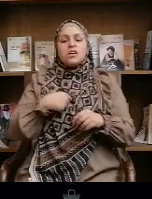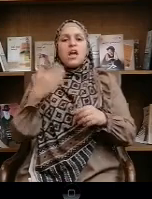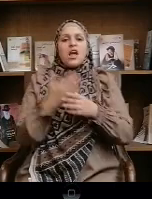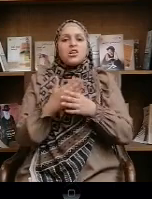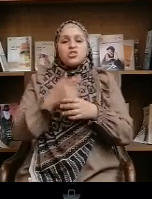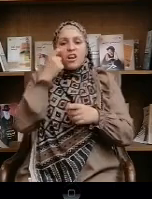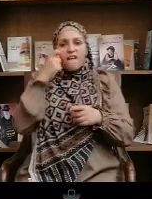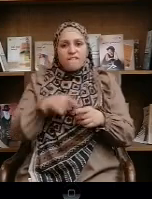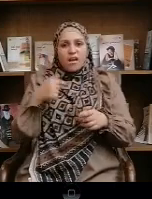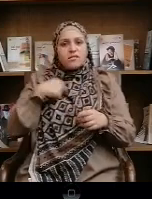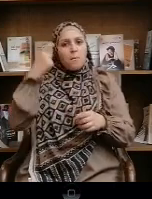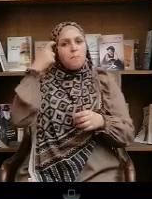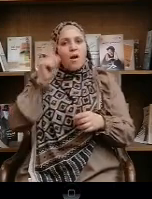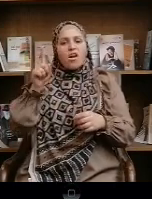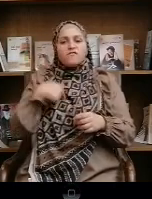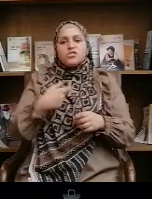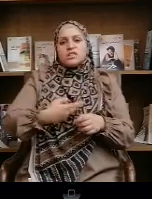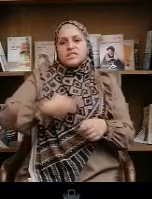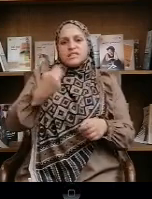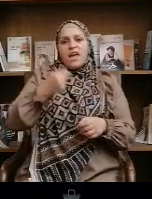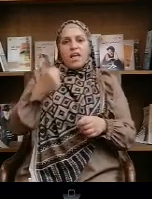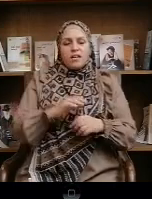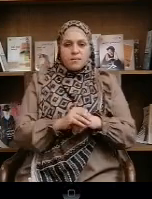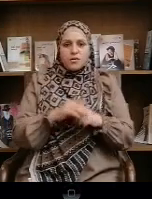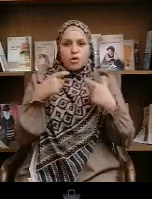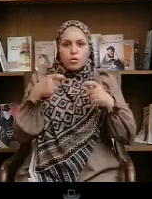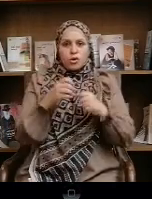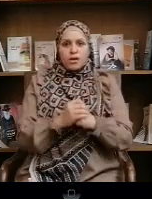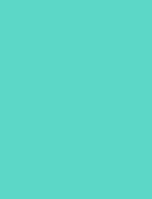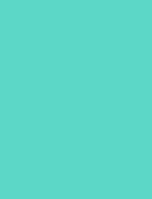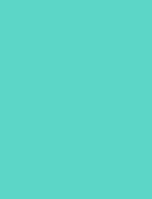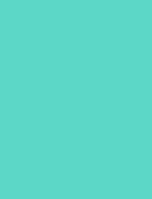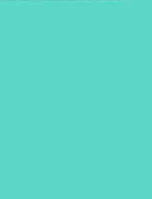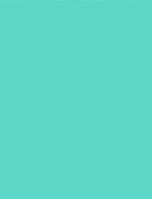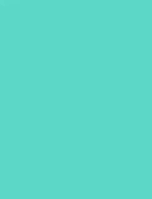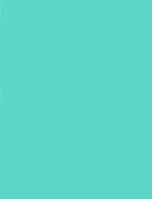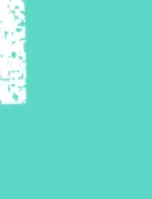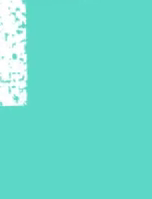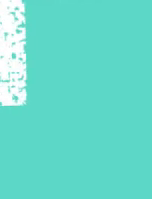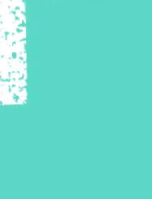ان يقع الافراد فريسه للقرصنه الالكترونيه